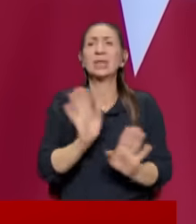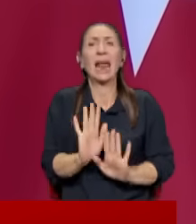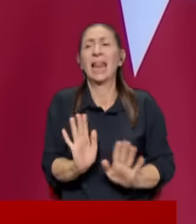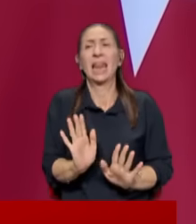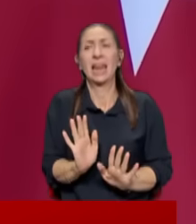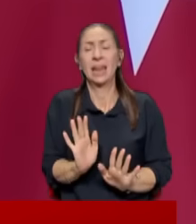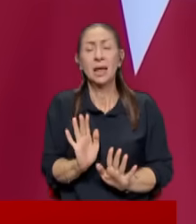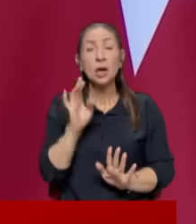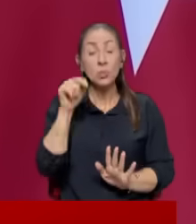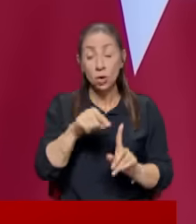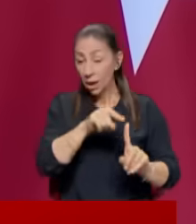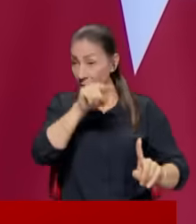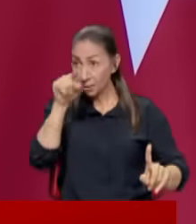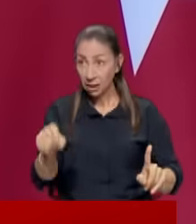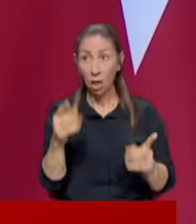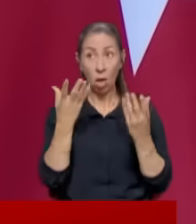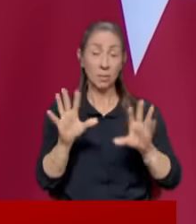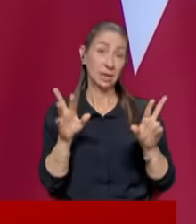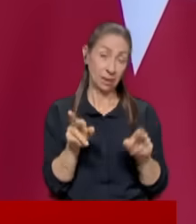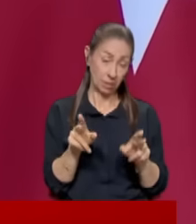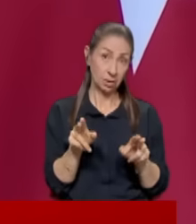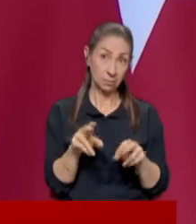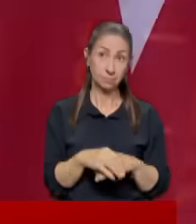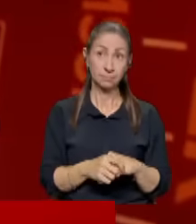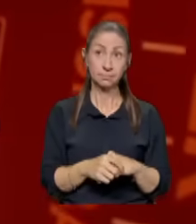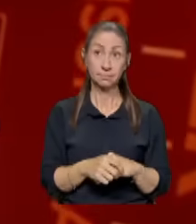olamaz. Bugüne kadar olmadığı gibi.